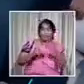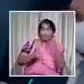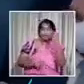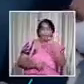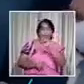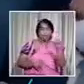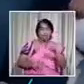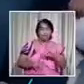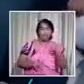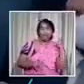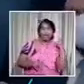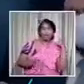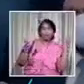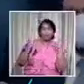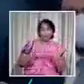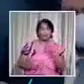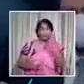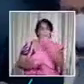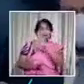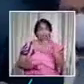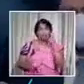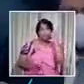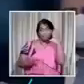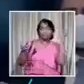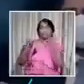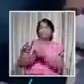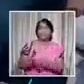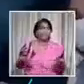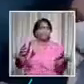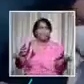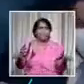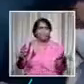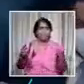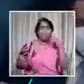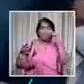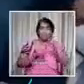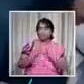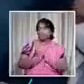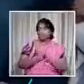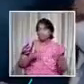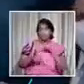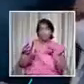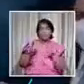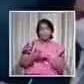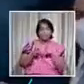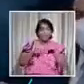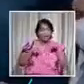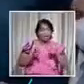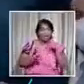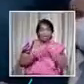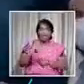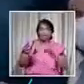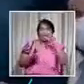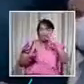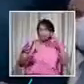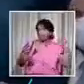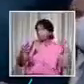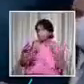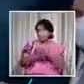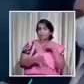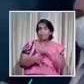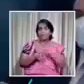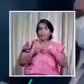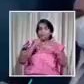2010 රණවීරව ගෙනාවා 2019 වියත්මක් ගෙනාවා මොකද්ද උනේ එහෙම වෙලා නැහැ ඒ නිසා මේ අවුරුදු 74 කතා තුල